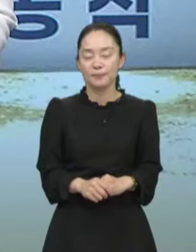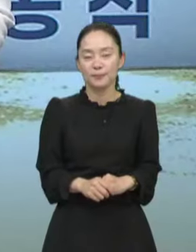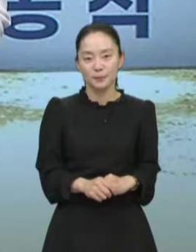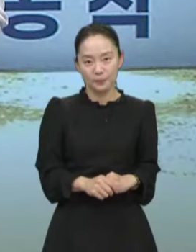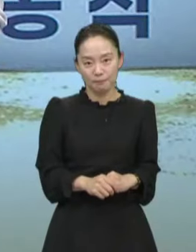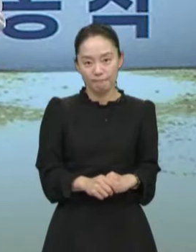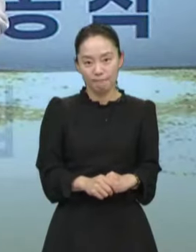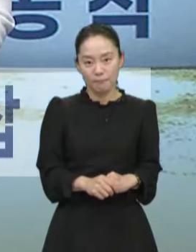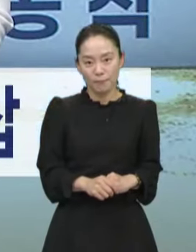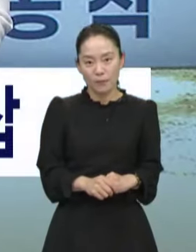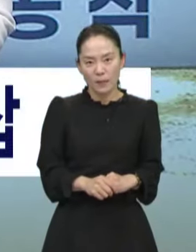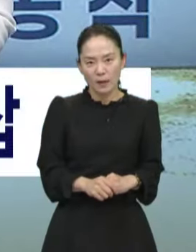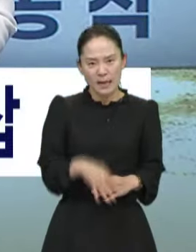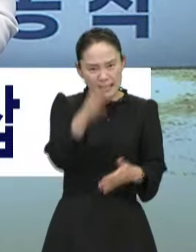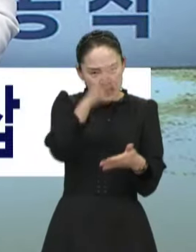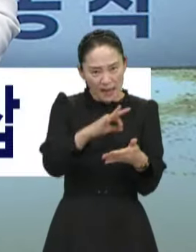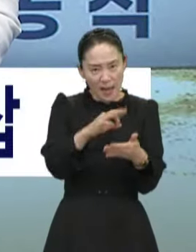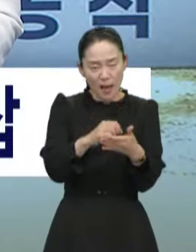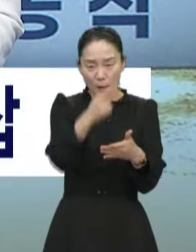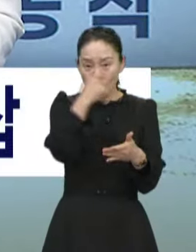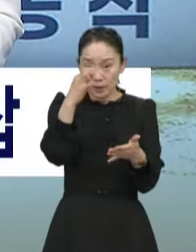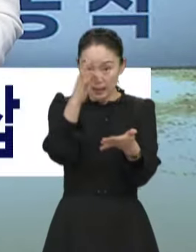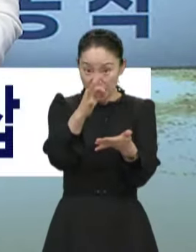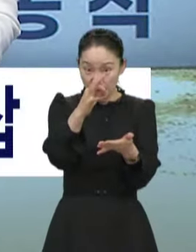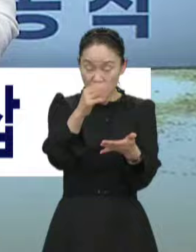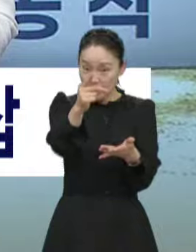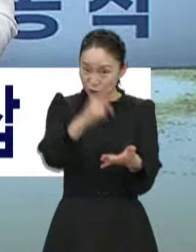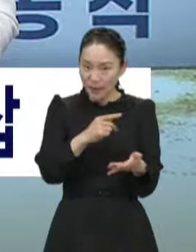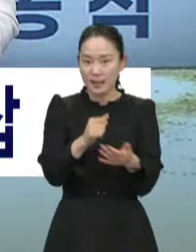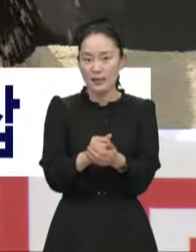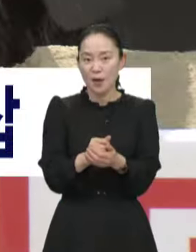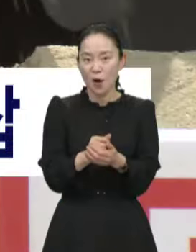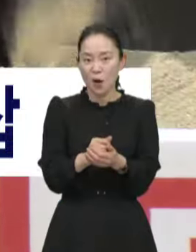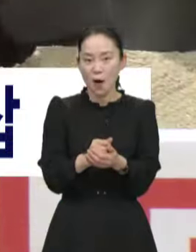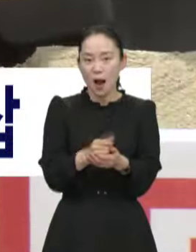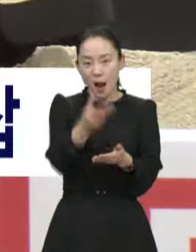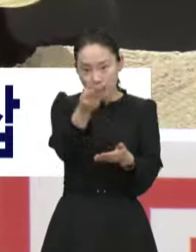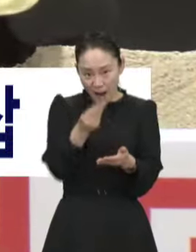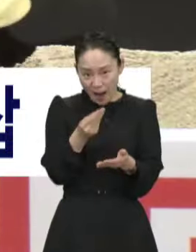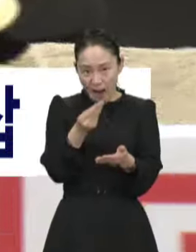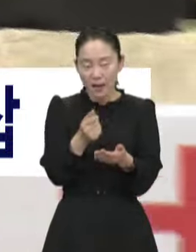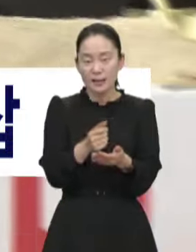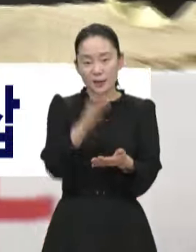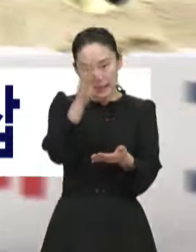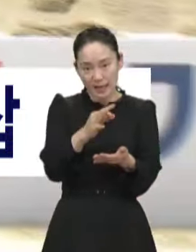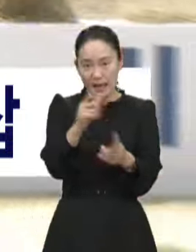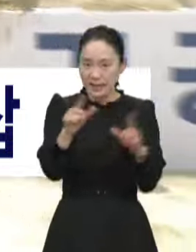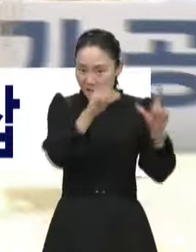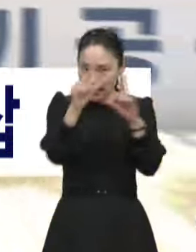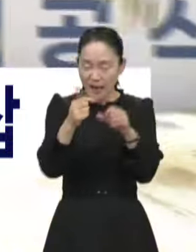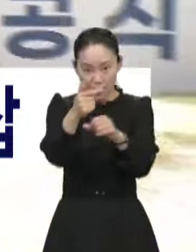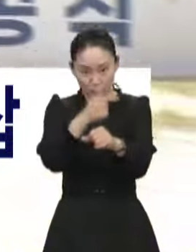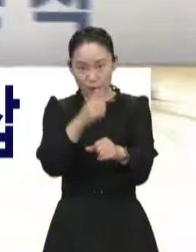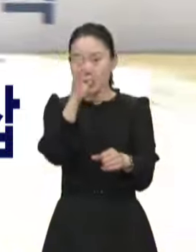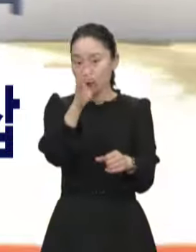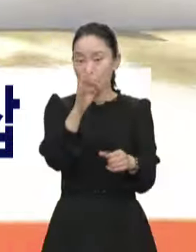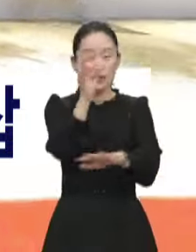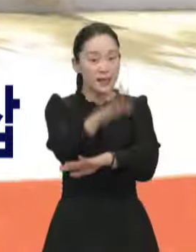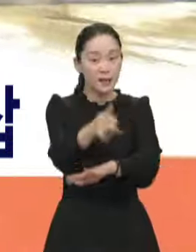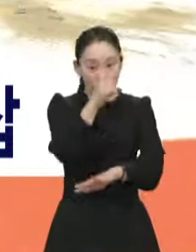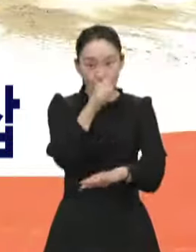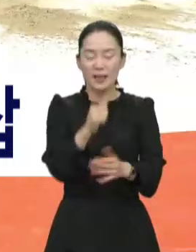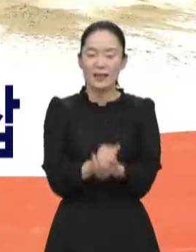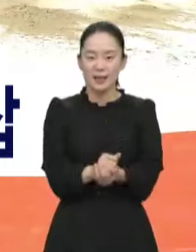했습니다 초 저리로 보증금을 대출받아 저렴한 임대료로 살다가 6년 전 분양가로 구입할 수 있는